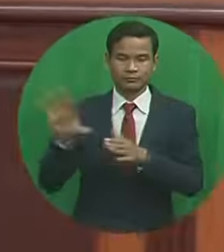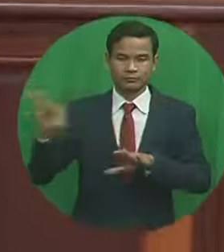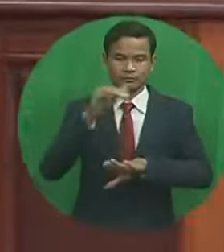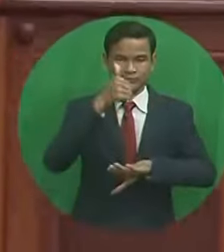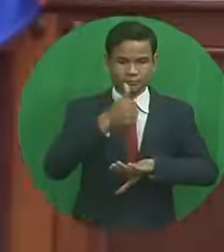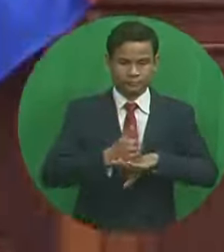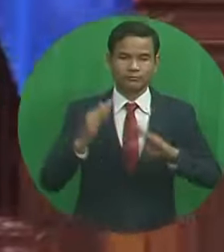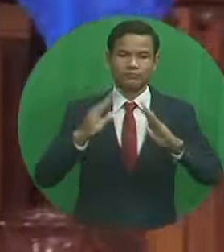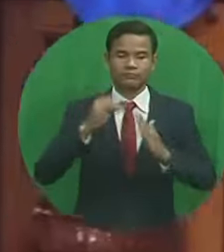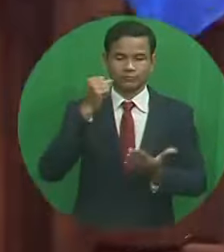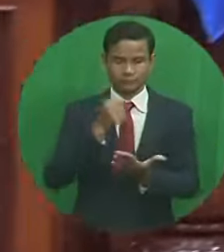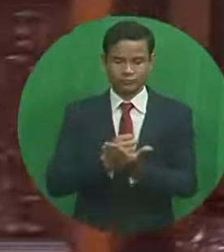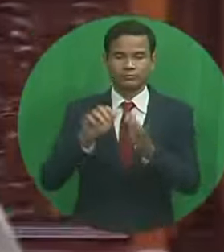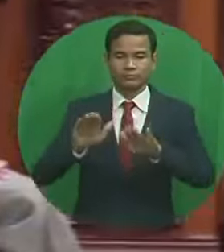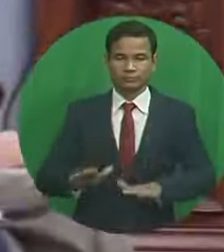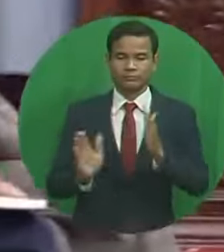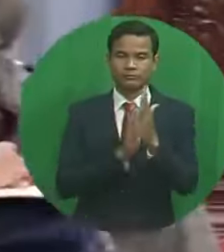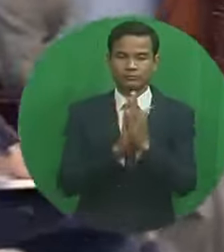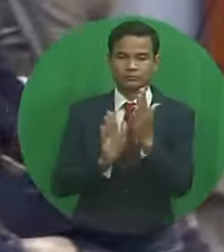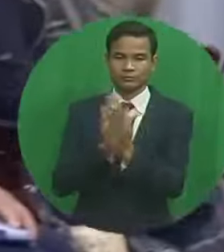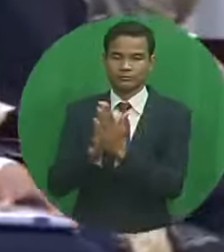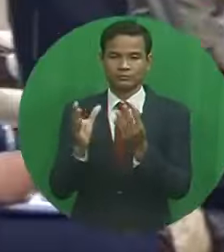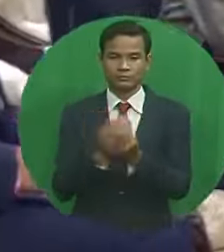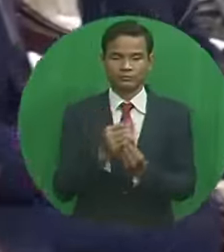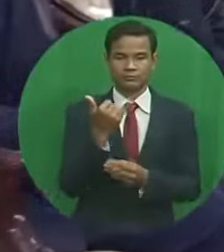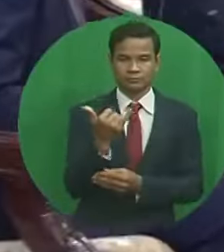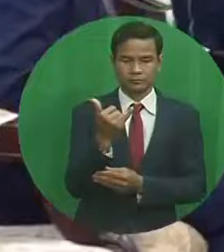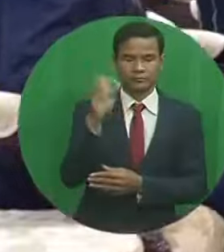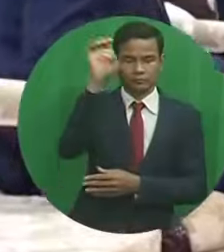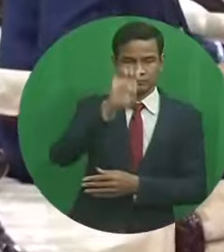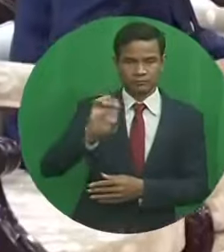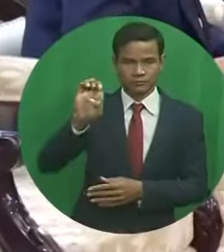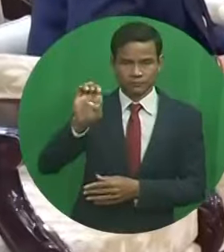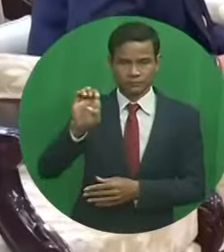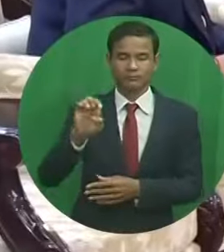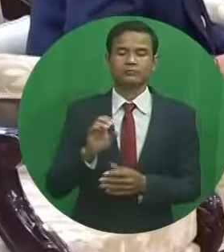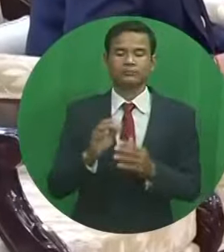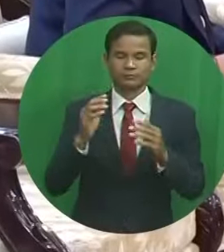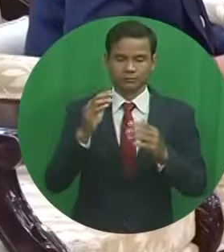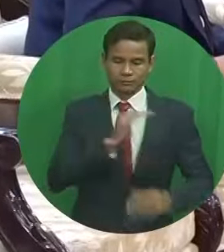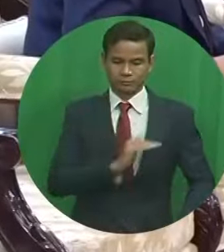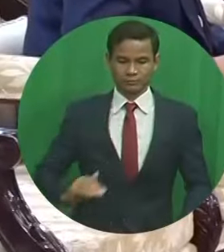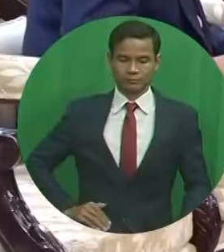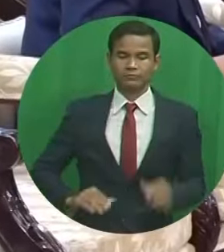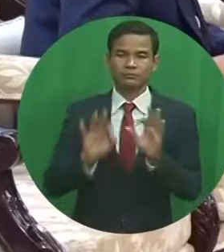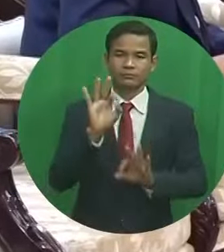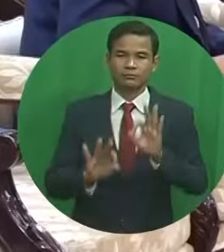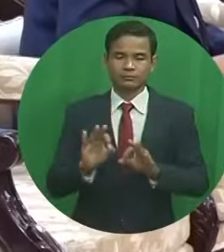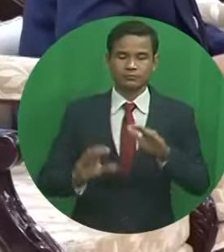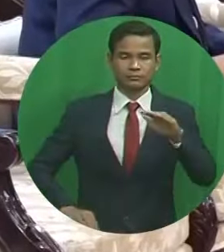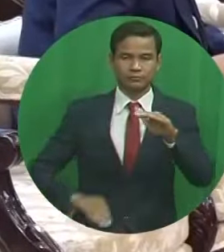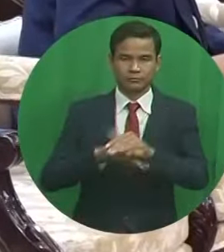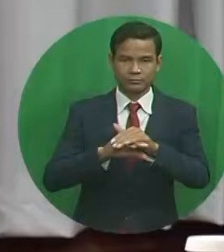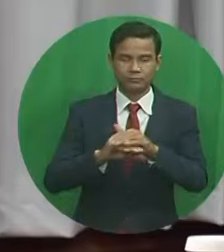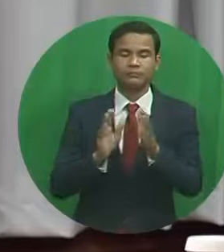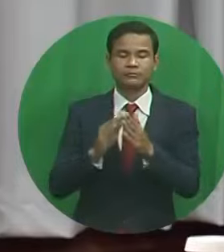គ្គរដ្ឋទូតប្រចាំបណ្ដាប្រទេសចំនួន6នៅប៉ែកអឺរ៉ុបសម្ដេចបានវិដំឡៃខ្ពស់ចំពោះសមត្ថភាពនិងទេពកោស